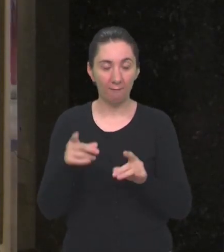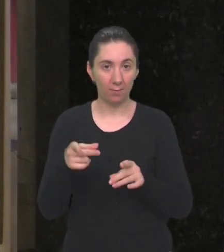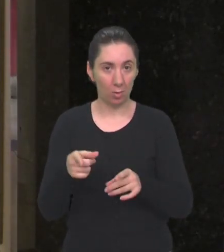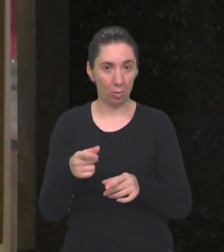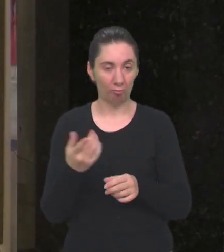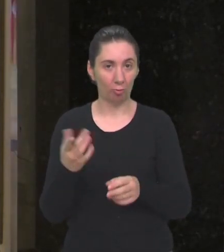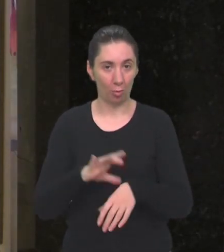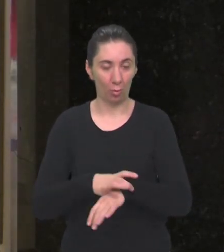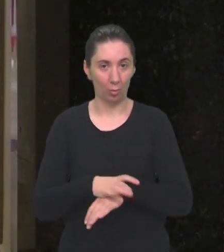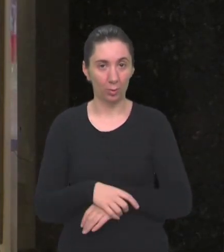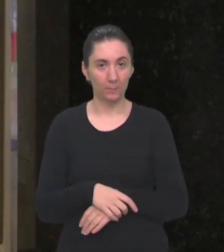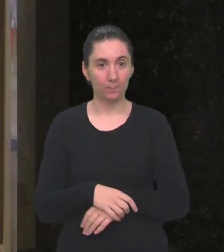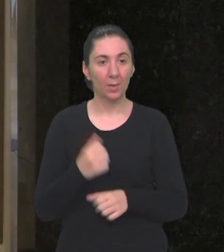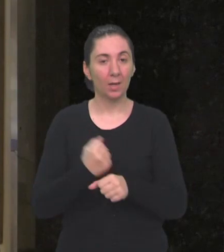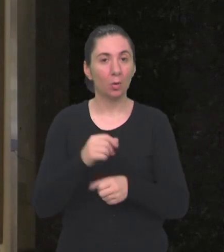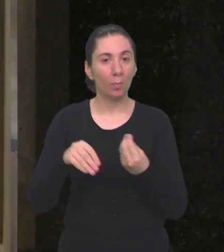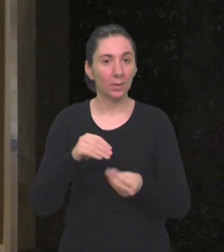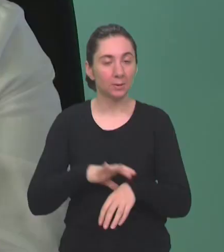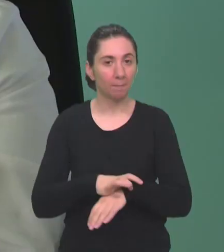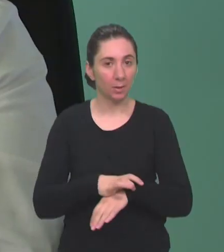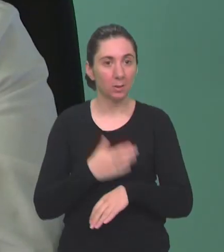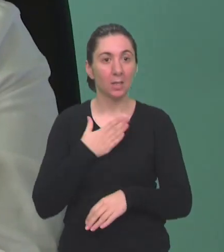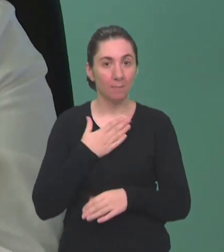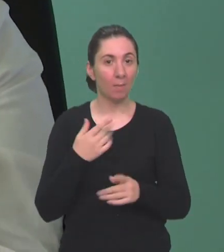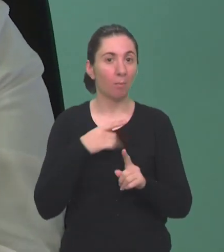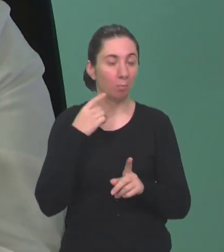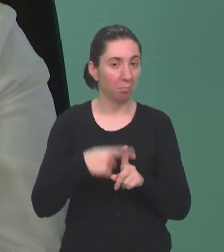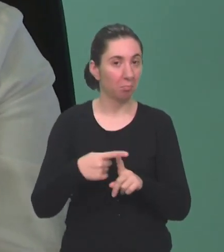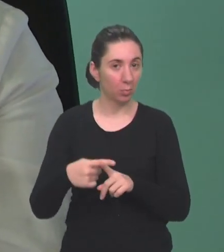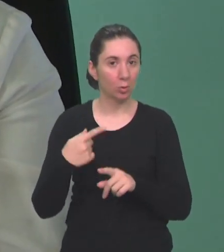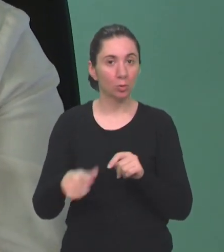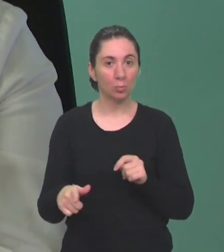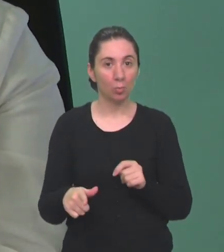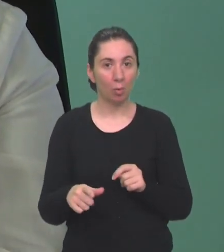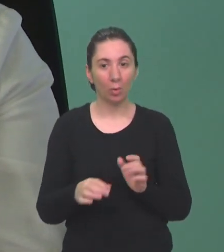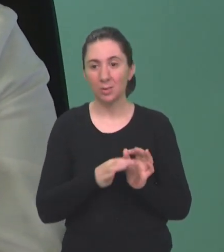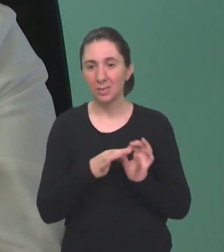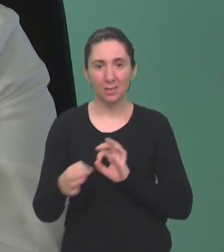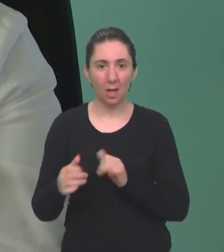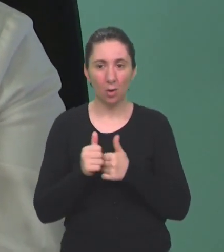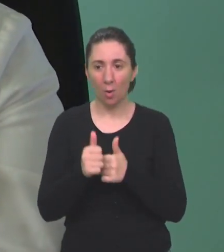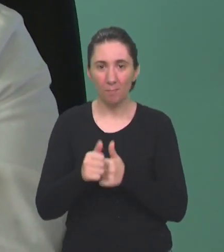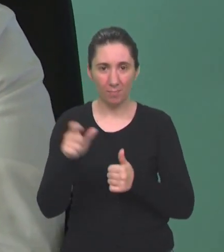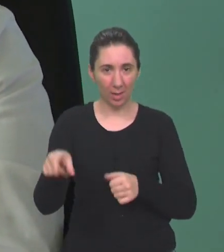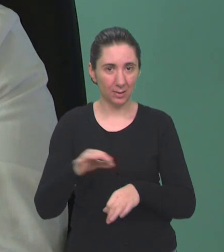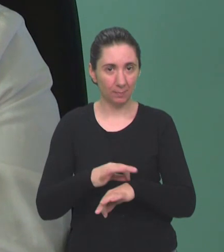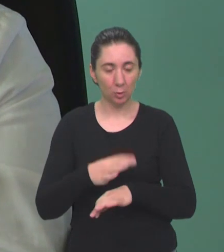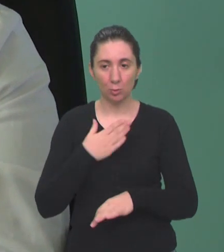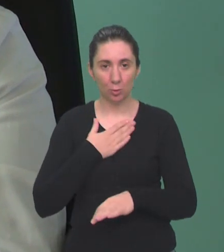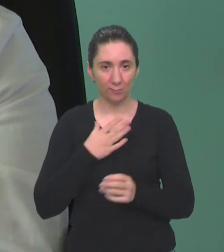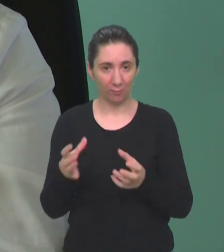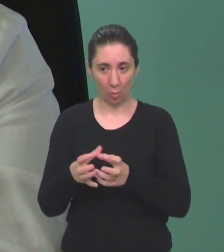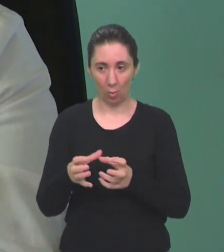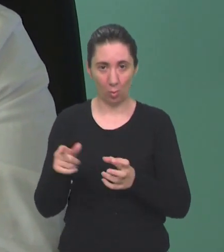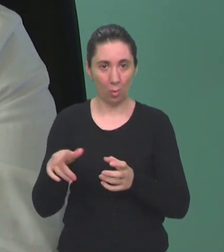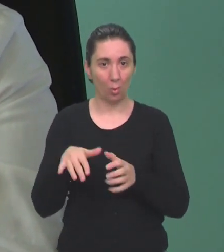medicine. Rad u obiteljskoj medicini naravno da ima prednosti prvenstveno zbog toga što konstantno pratite pacijente, svoju populaciju